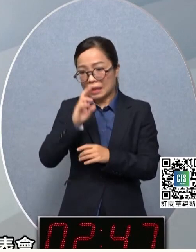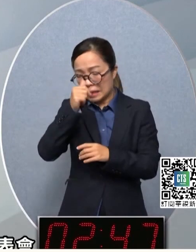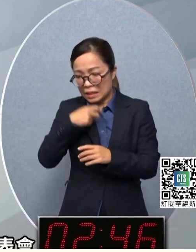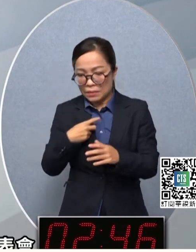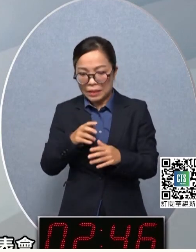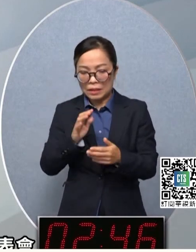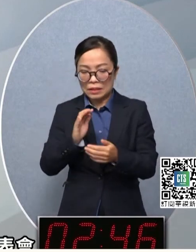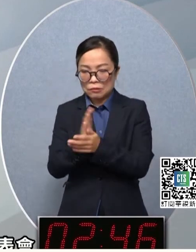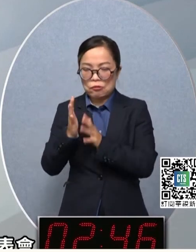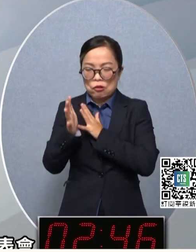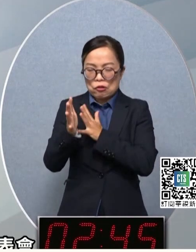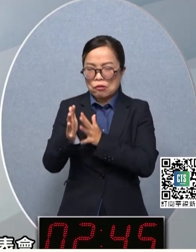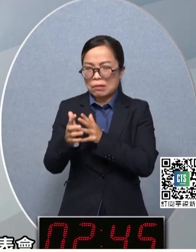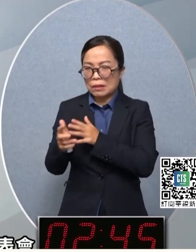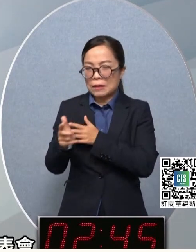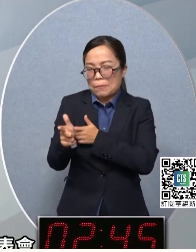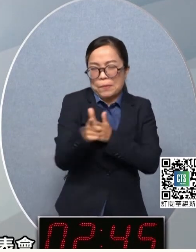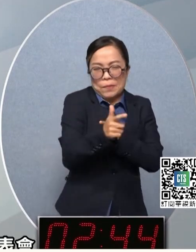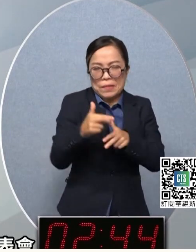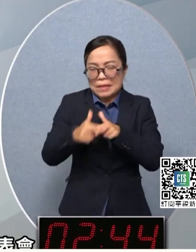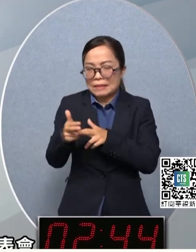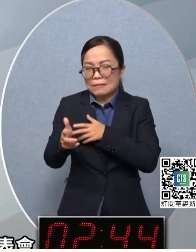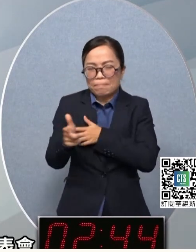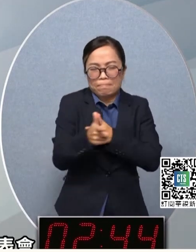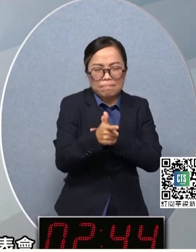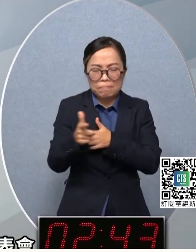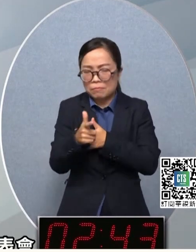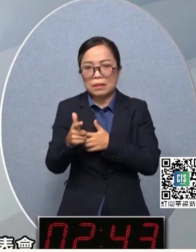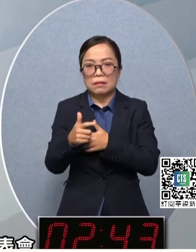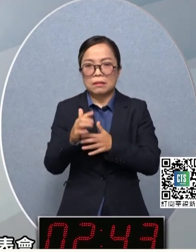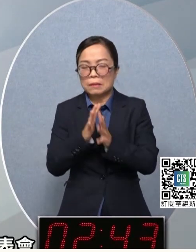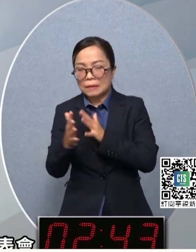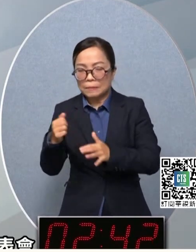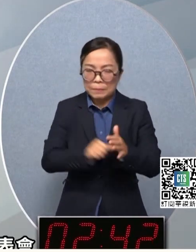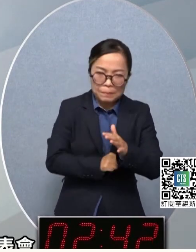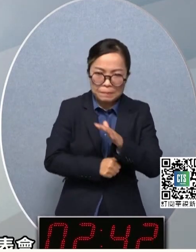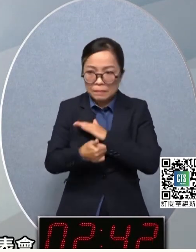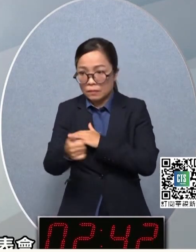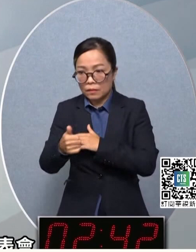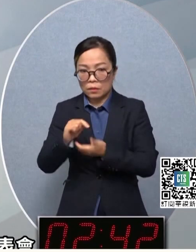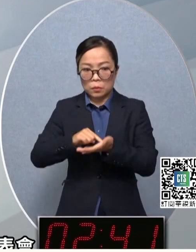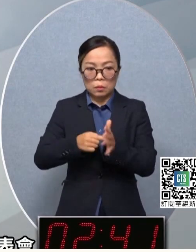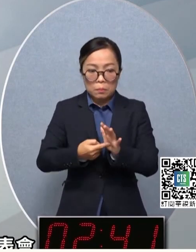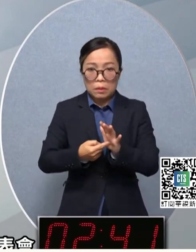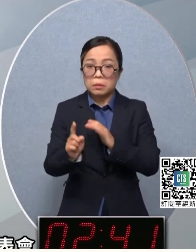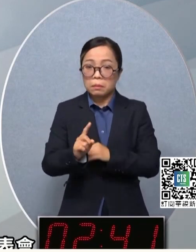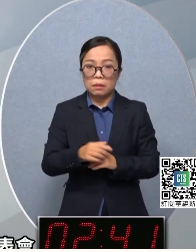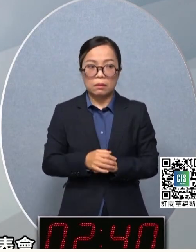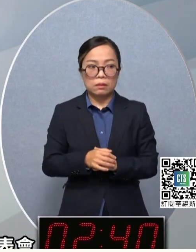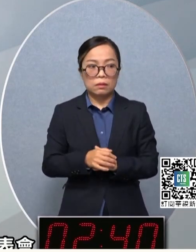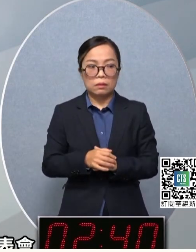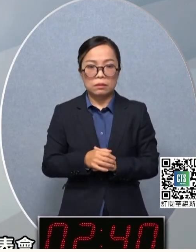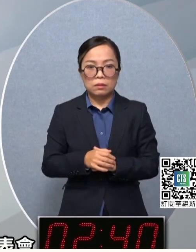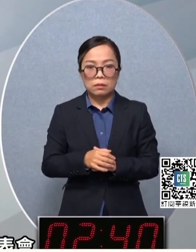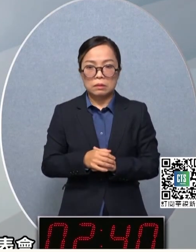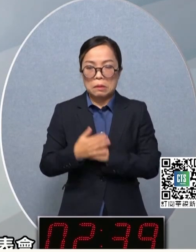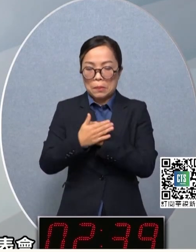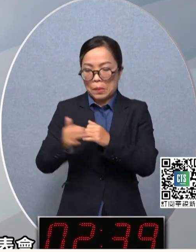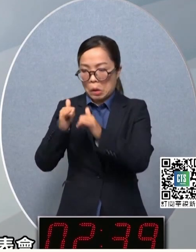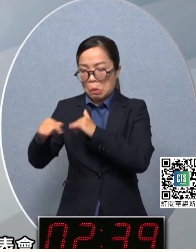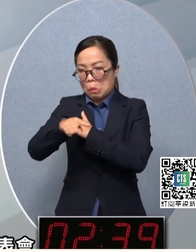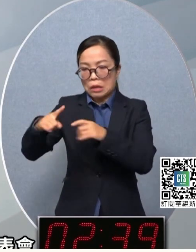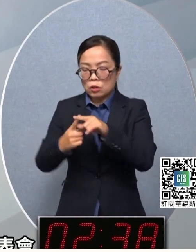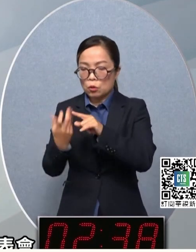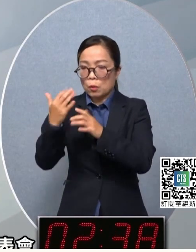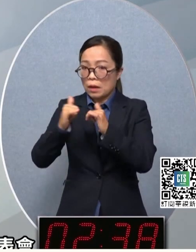的刑警出身，我用我的行动展现出来，保卫我们中华民